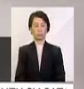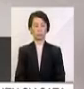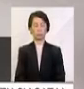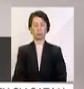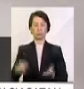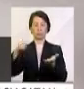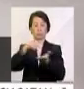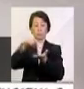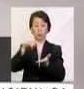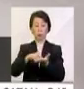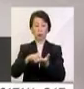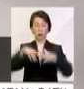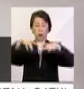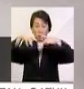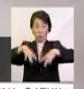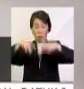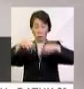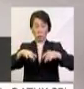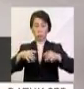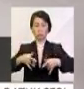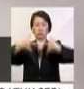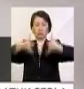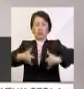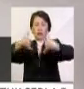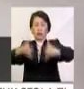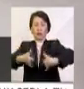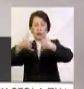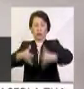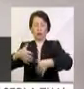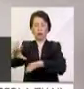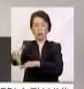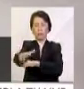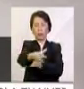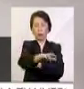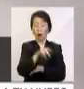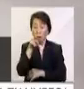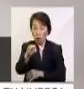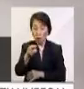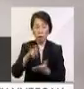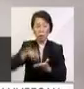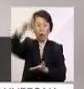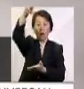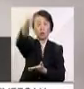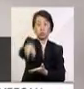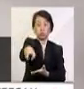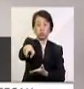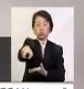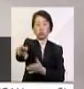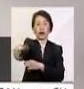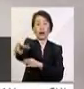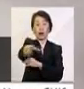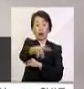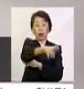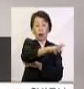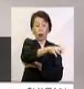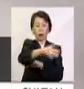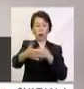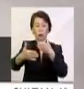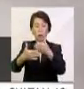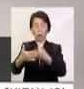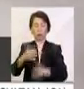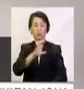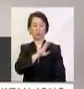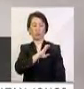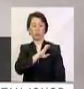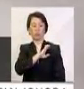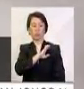Dan ini pula di Melbourne, Australia, seekor kanguru yang muncul di pantai secara tiba-tiba melompat menuju ke arah laut selepas dihampiri dua anggota